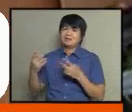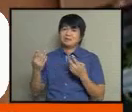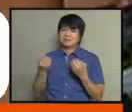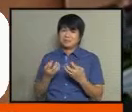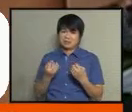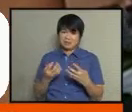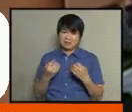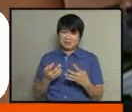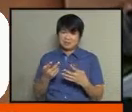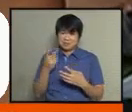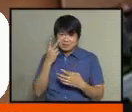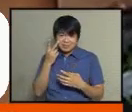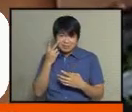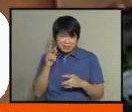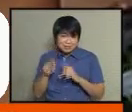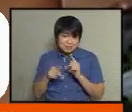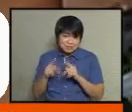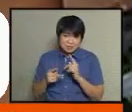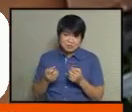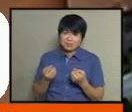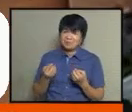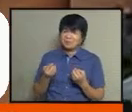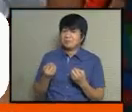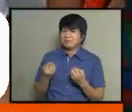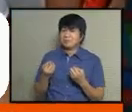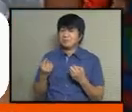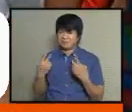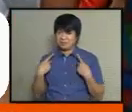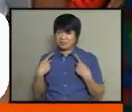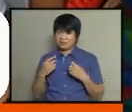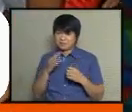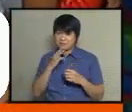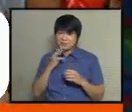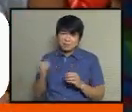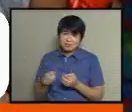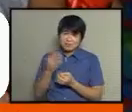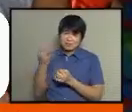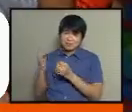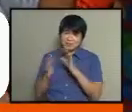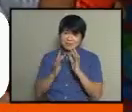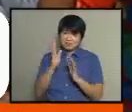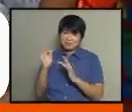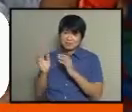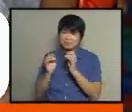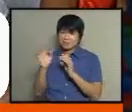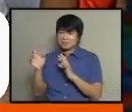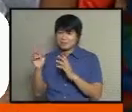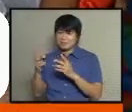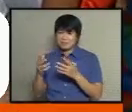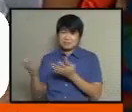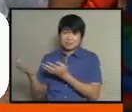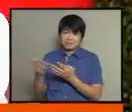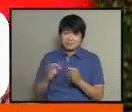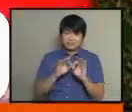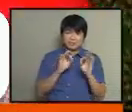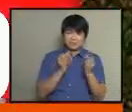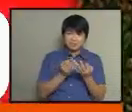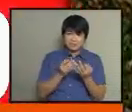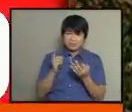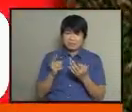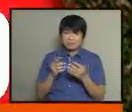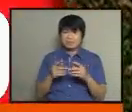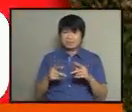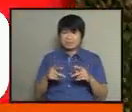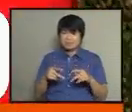sa makikita mga tao, mga fountain. Ganito rin ang naramdaman ni Judith na bit-bit pa ang buong pamilya. Picnic